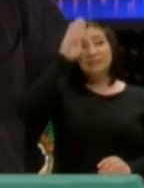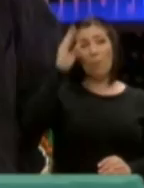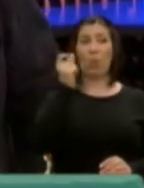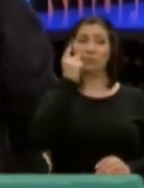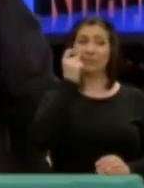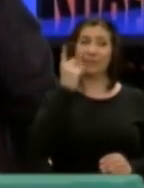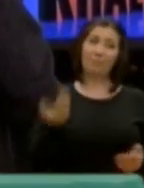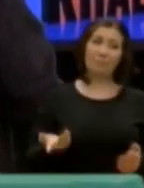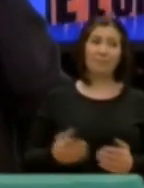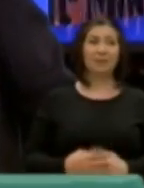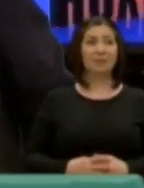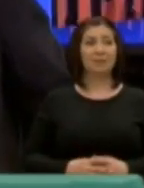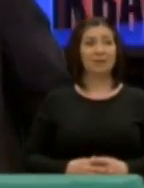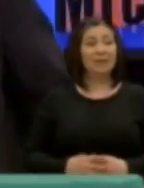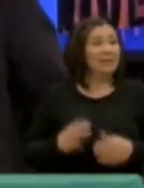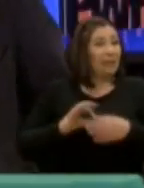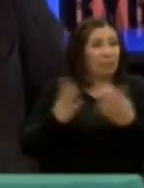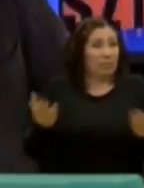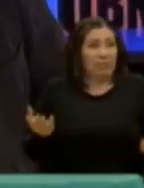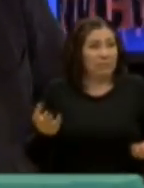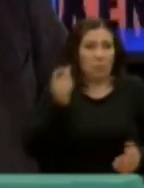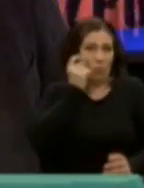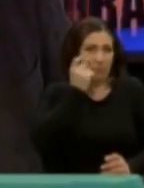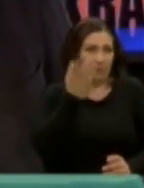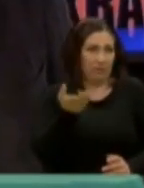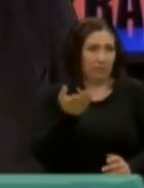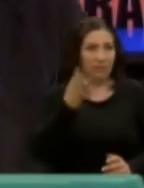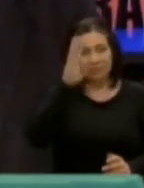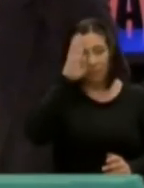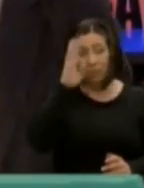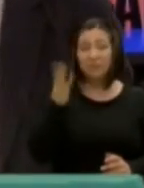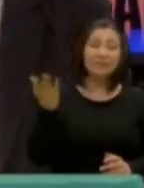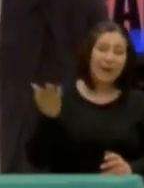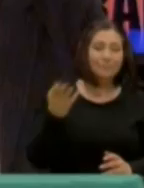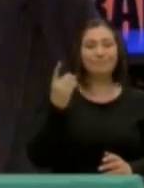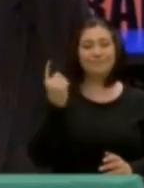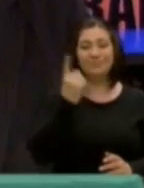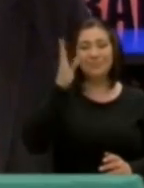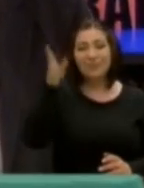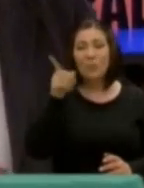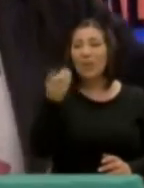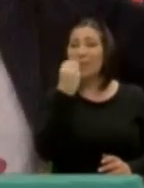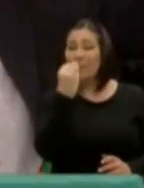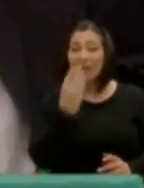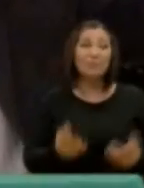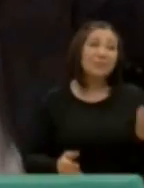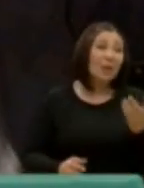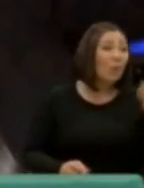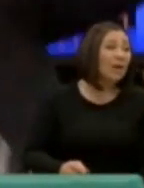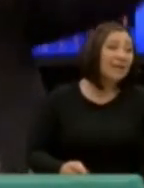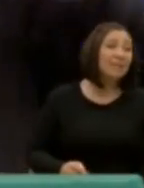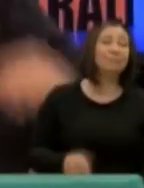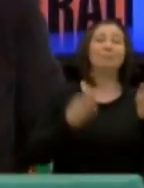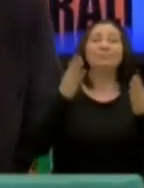özledim. Hani nesini özledin İstanbul'un? Ya işte filan yere gidip filan yemeği, işte filan şeyde